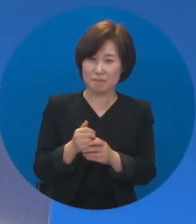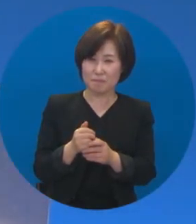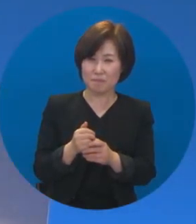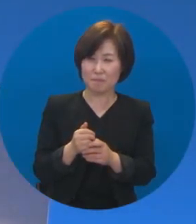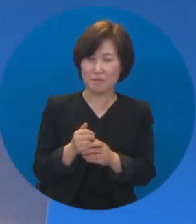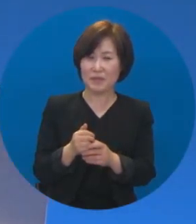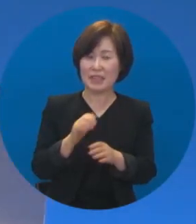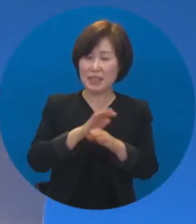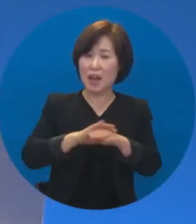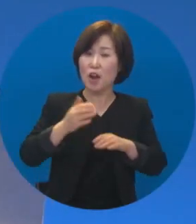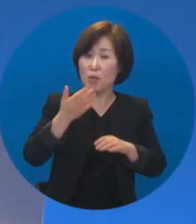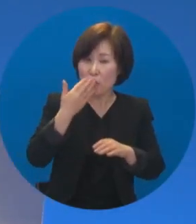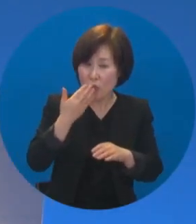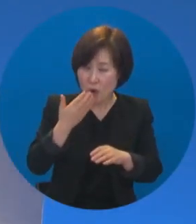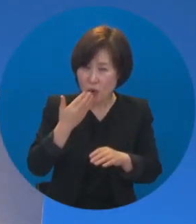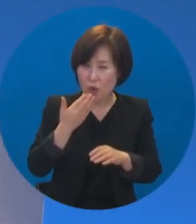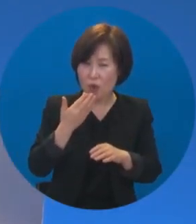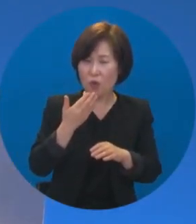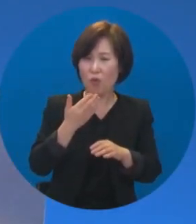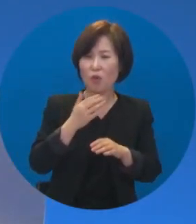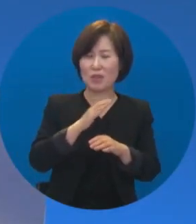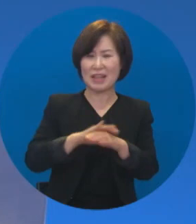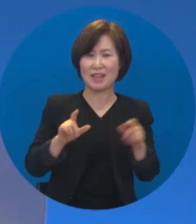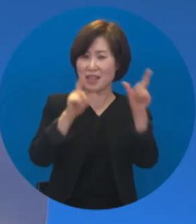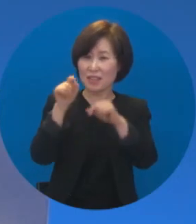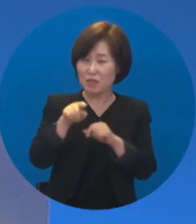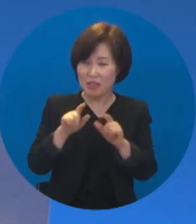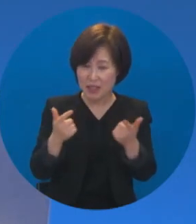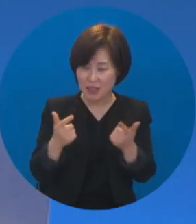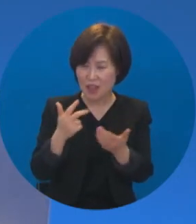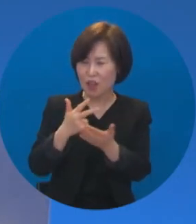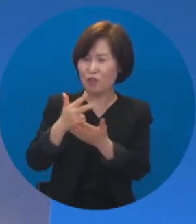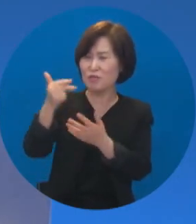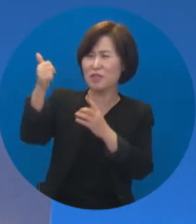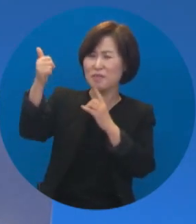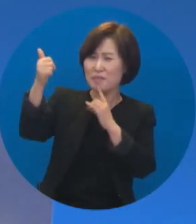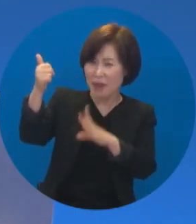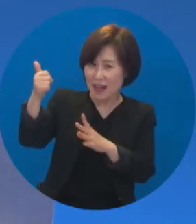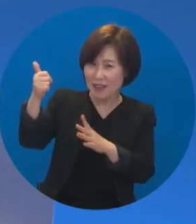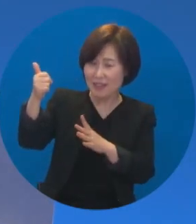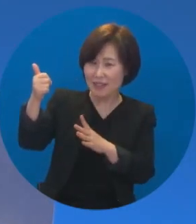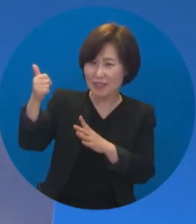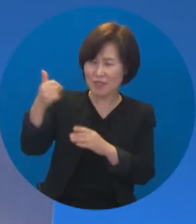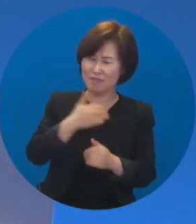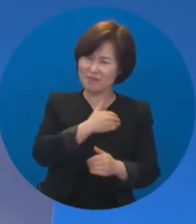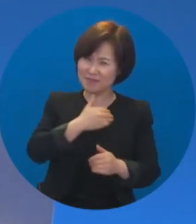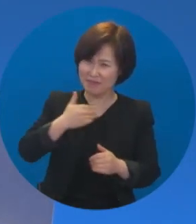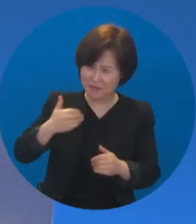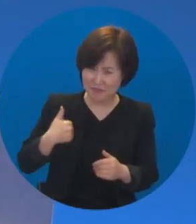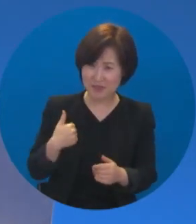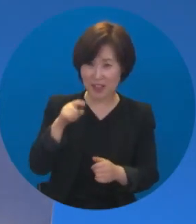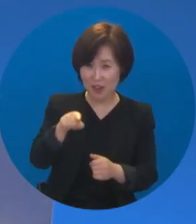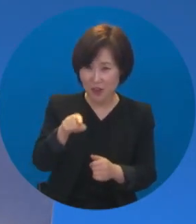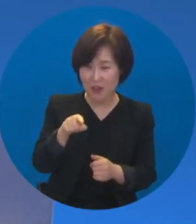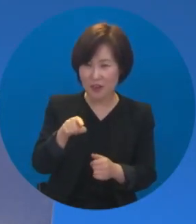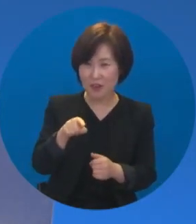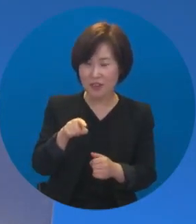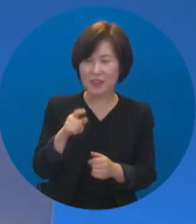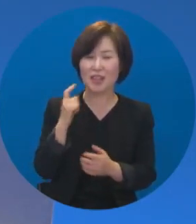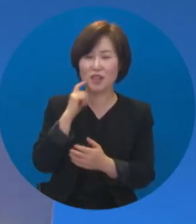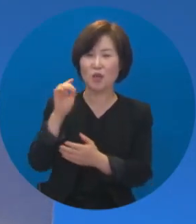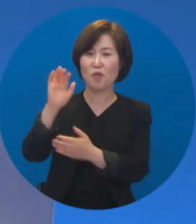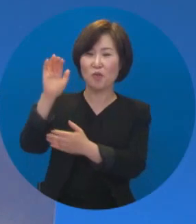잘 먹고 잘 사는 이것보다 주님 한 분만으로 만족하는 마음의 상태를 갖게 되는 것, 그것이